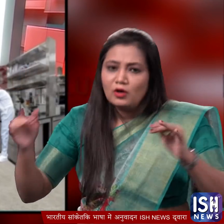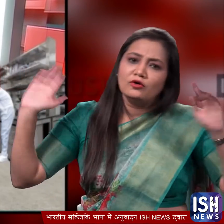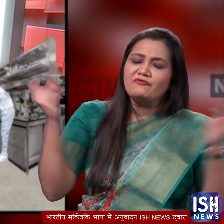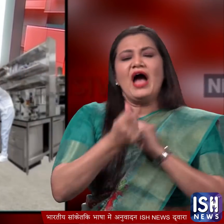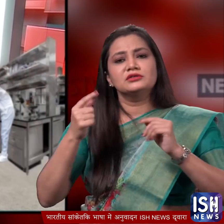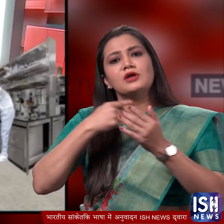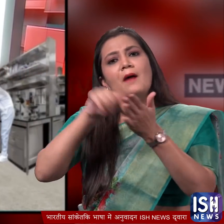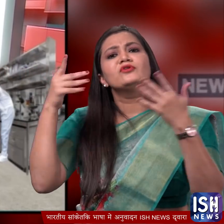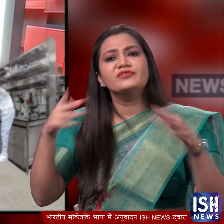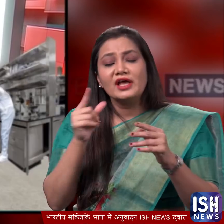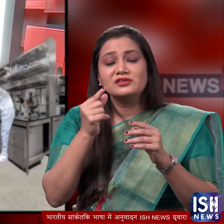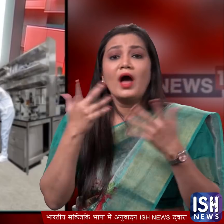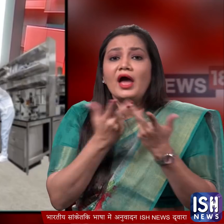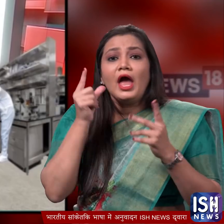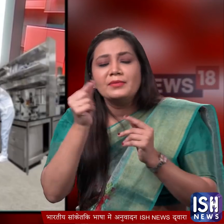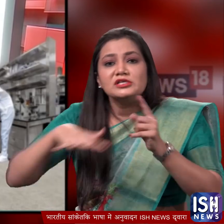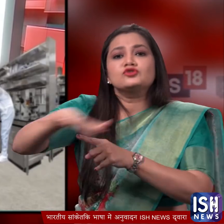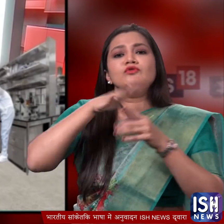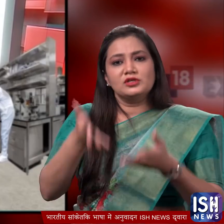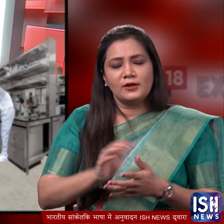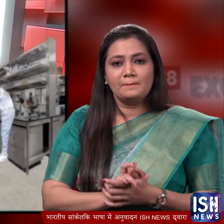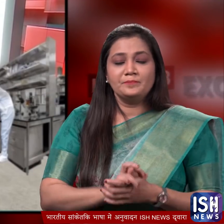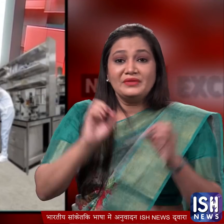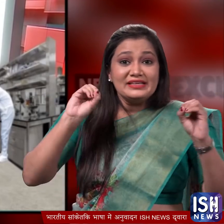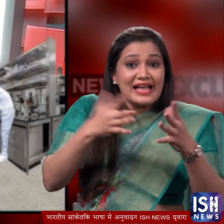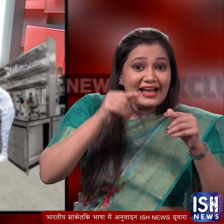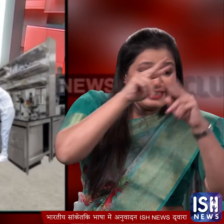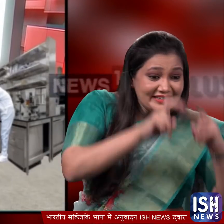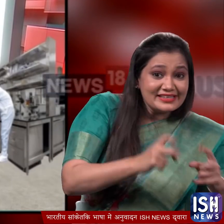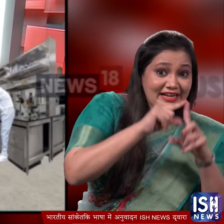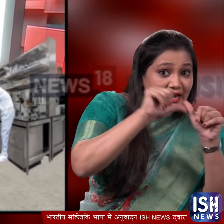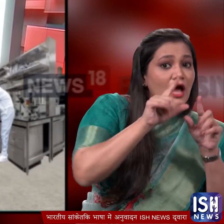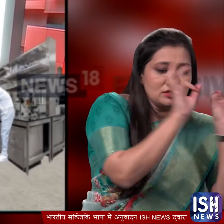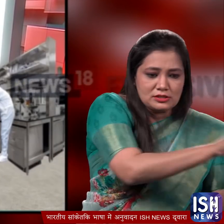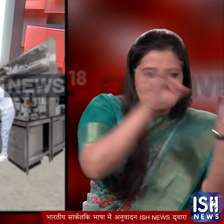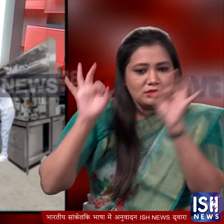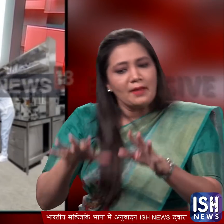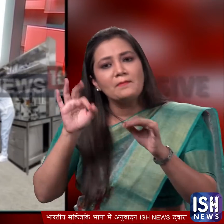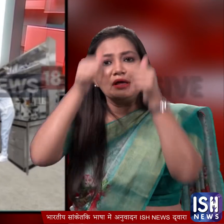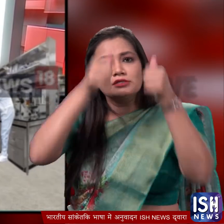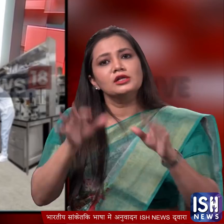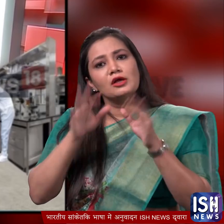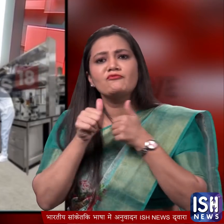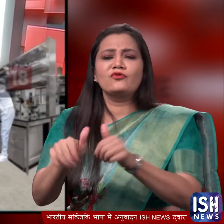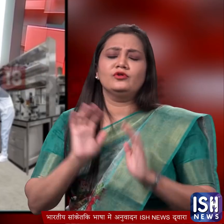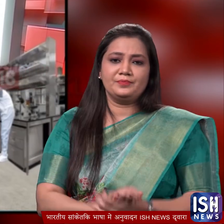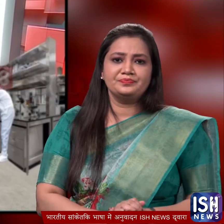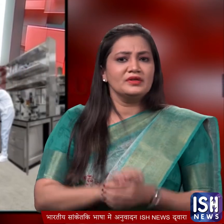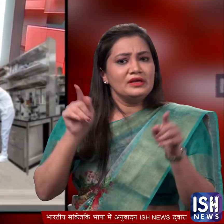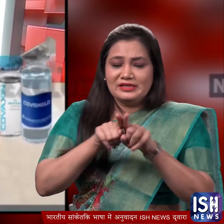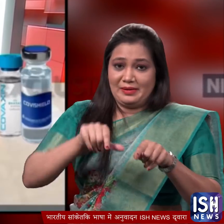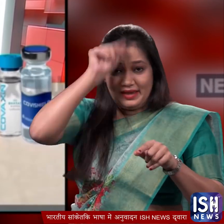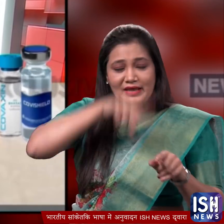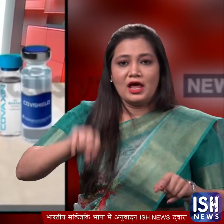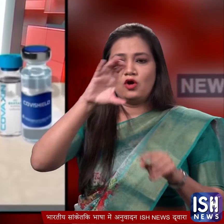देखते हुए वैक्सीन को मंजूरी दी गई, जिसके लिए वैक्सीन के शुरुआती ट्रायल के नतीजों को आधार मानकर अप्रूवल दिया गया। भारत